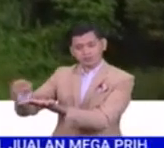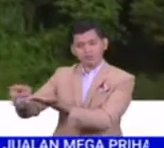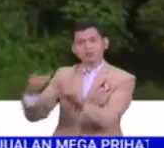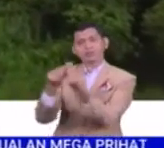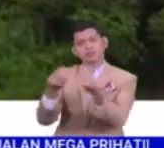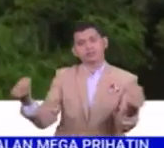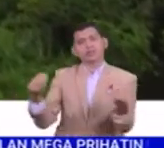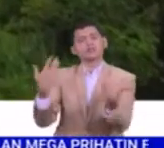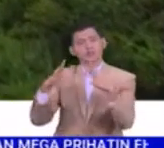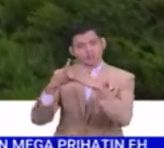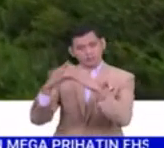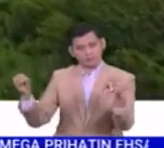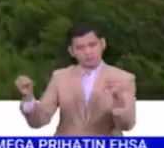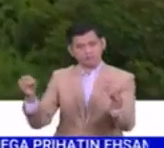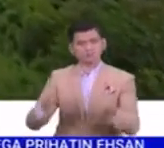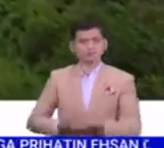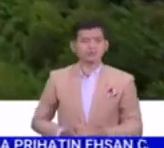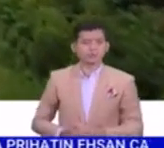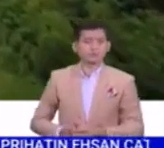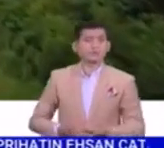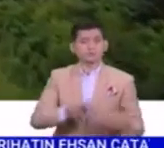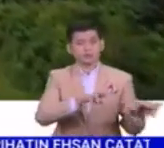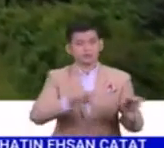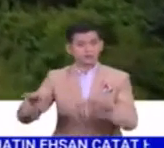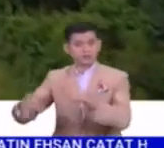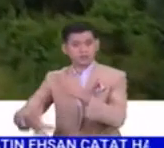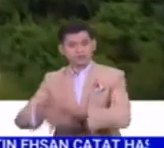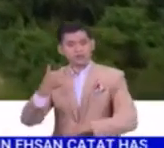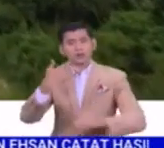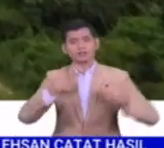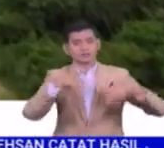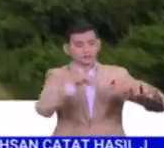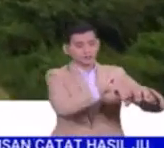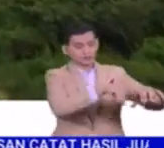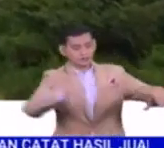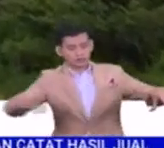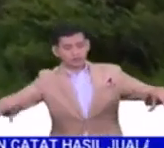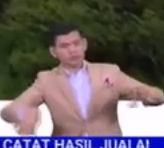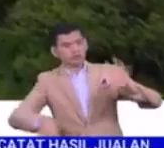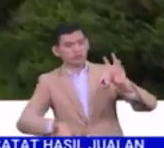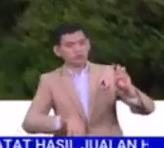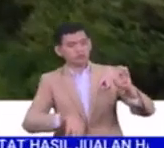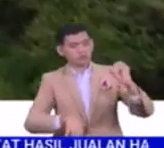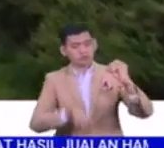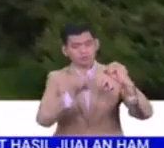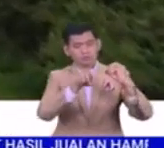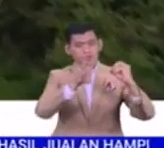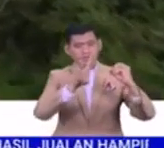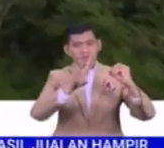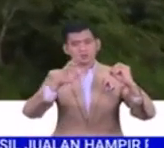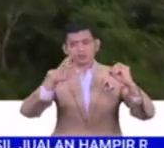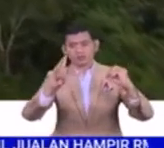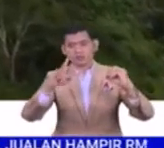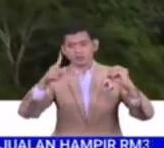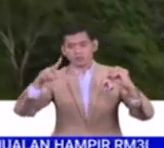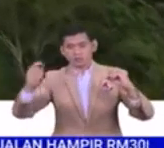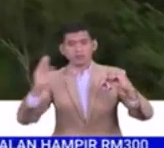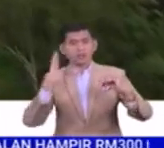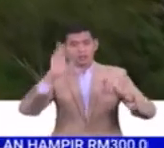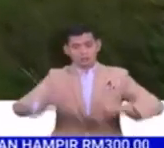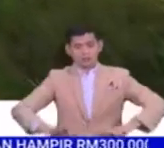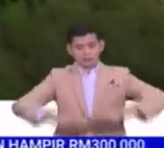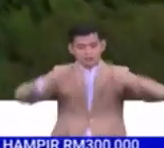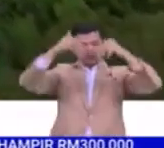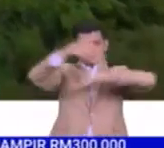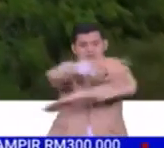selesai. Mengikut perancangan asal, sebuah terowong sepanjang 0.67 km akan dibina di sempadan